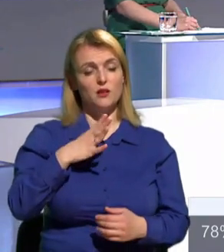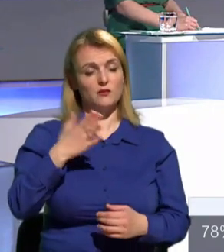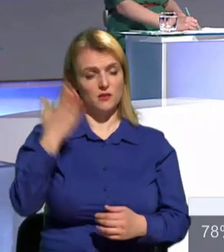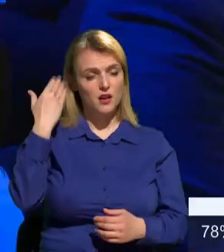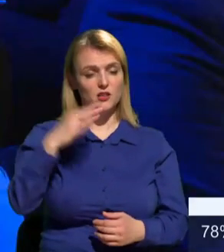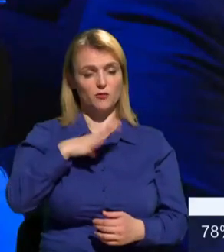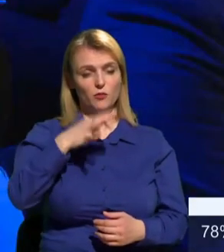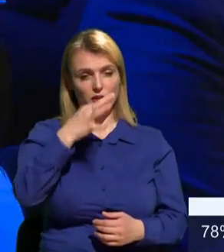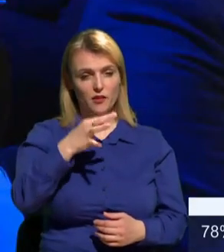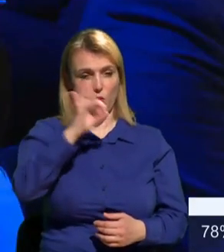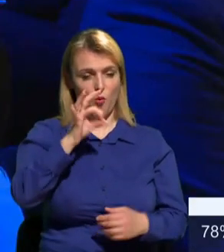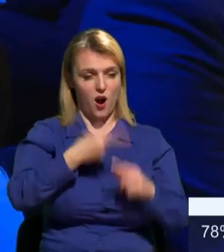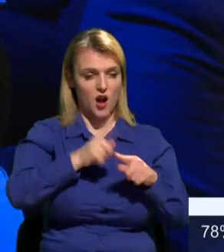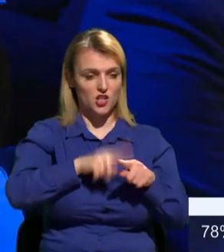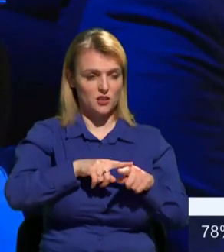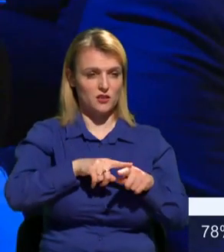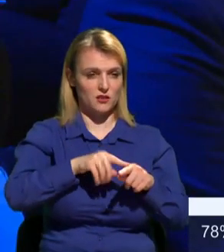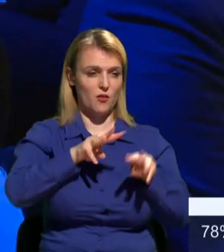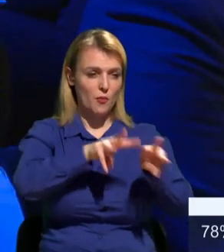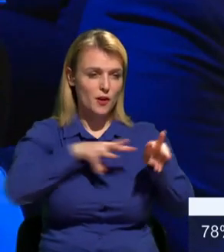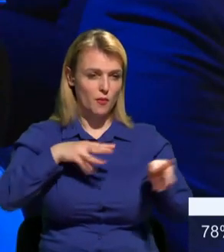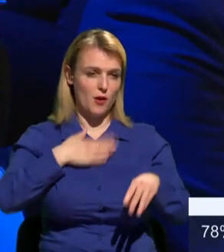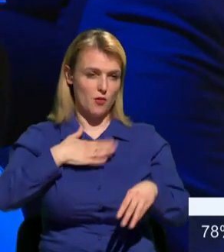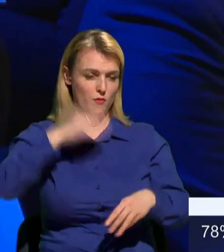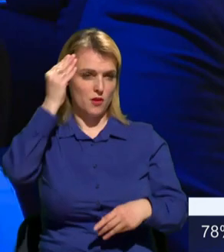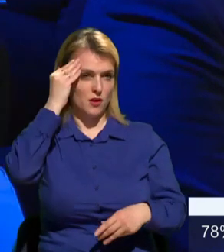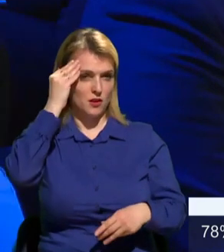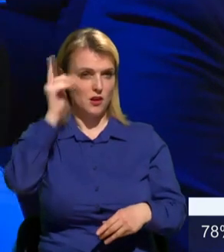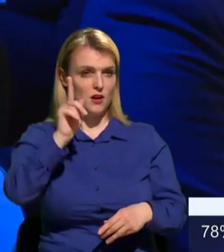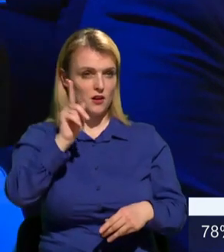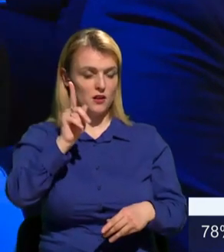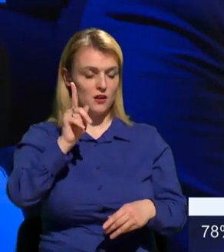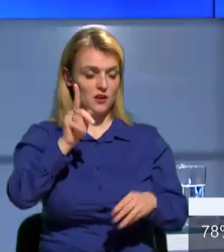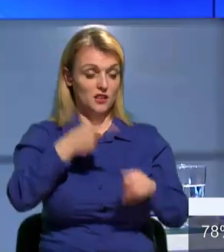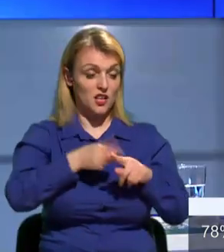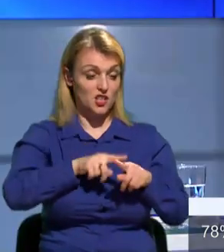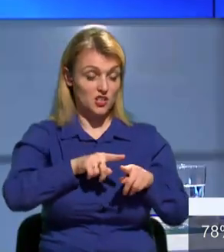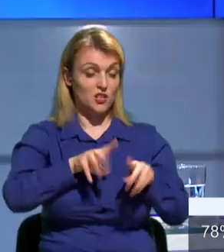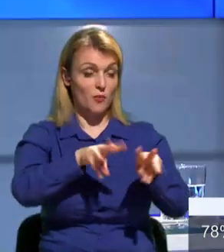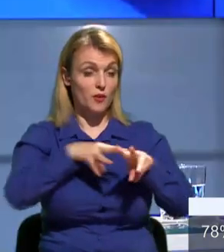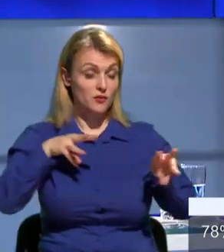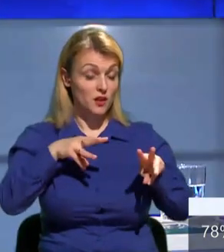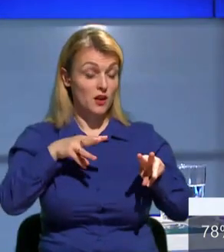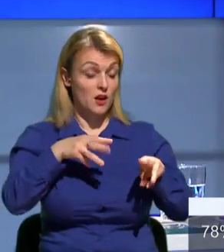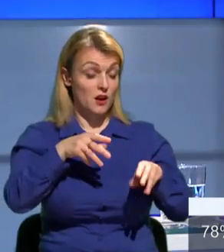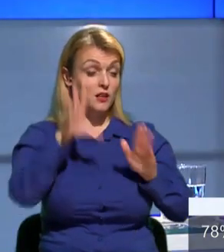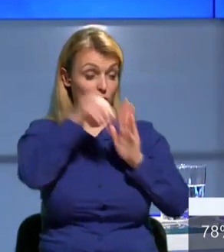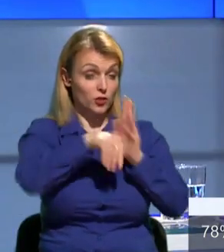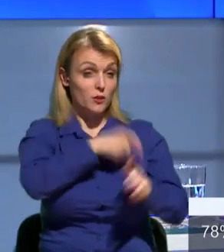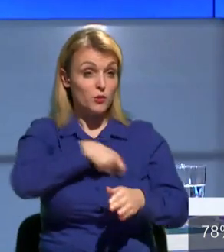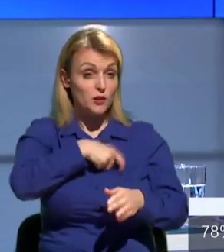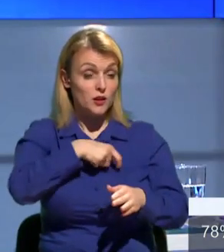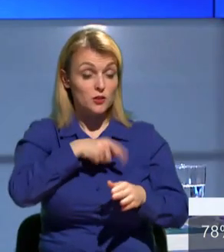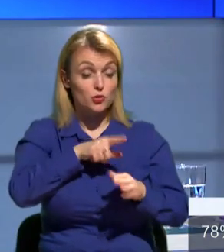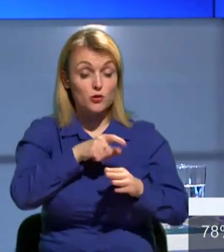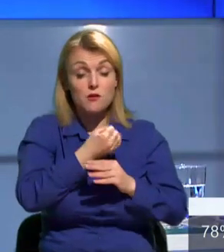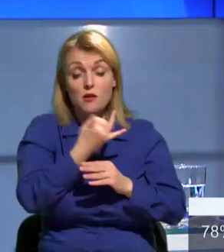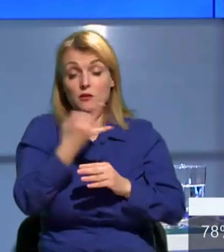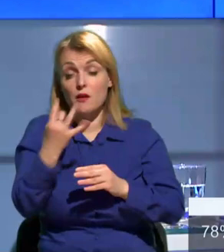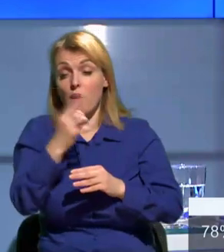acest parlament. Un parlament în care 18 sau 19 deputați și-au schimbat deja de câteva ori partidul, deja nu